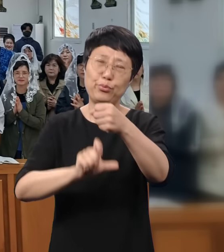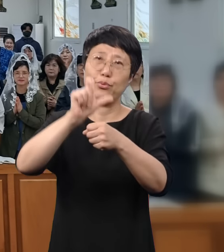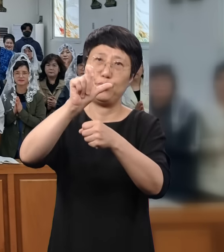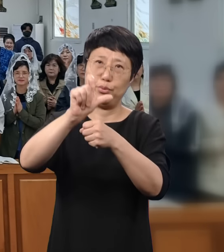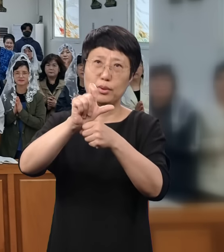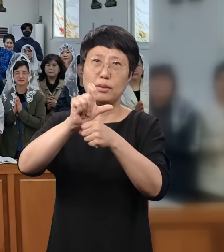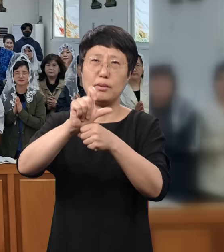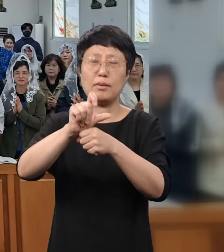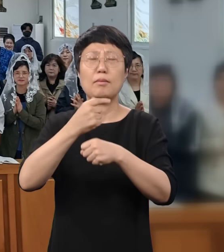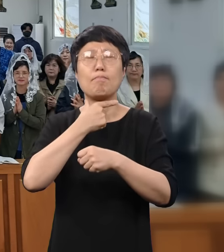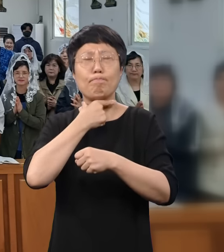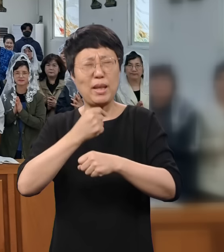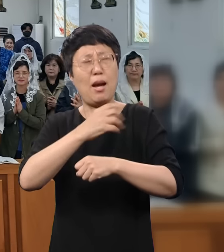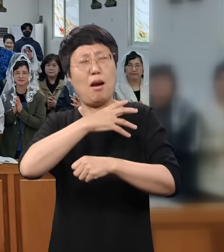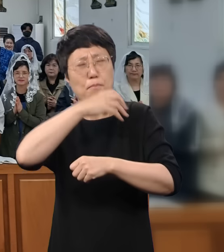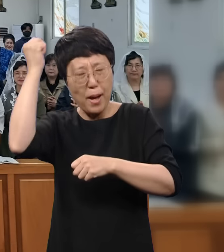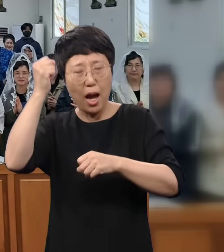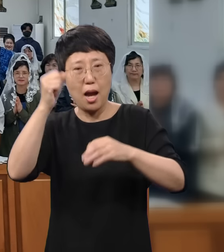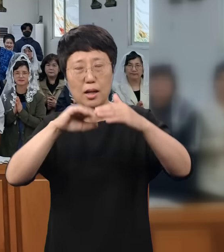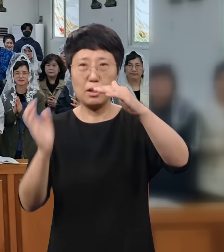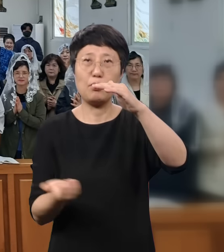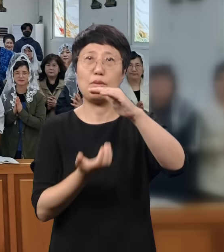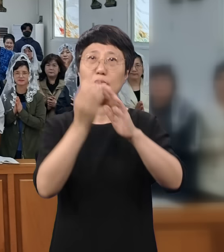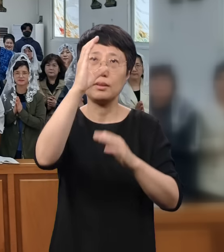이어지는 그리고이 성에서